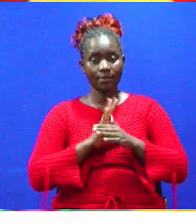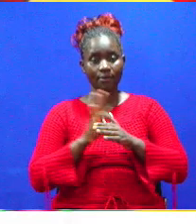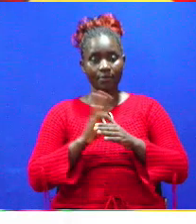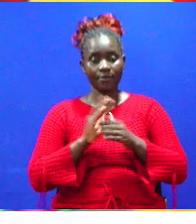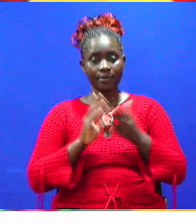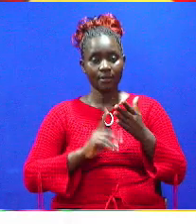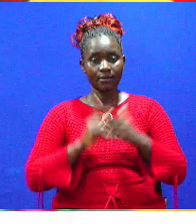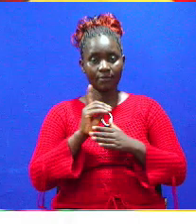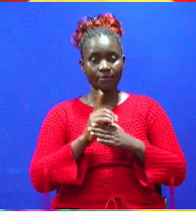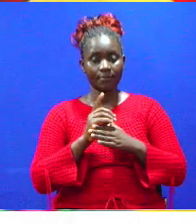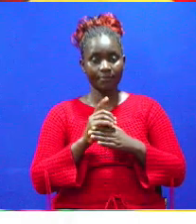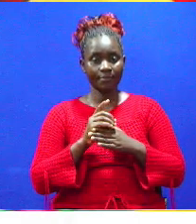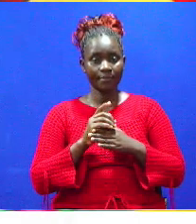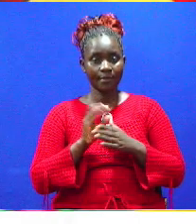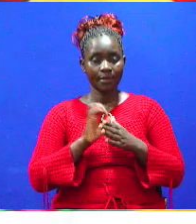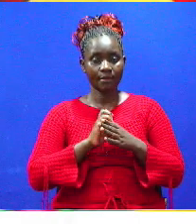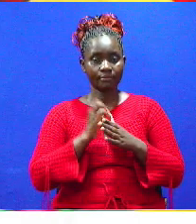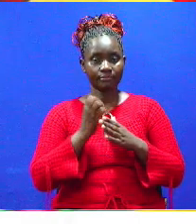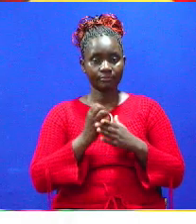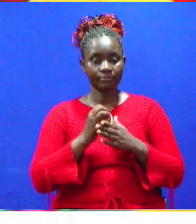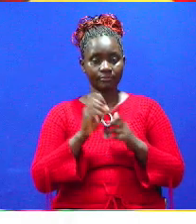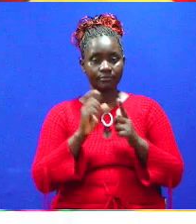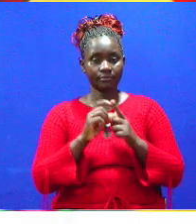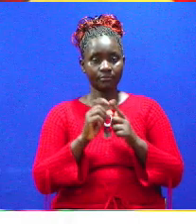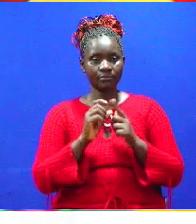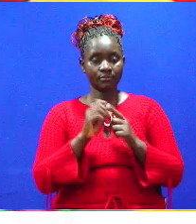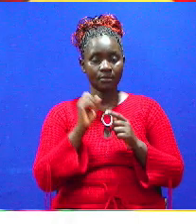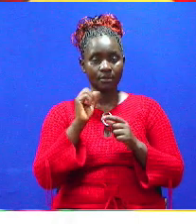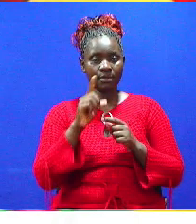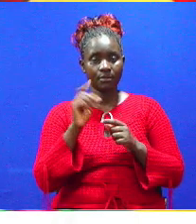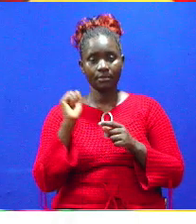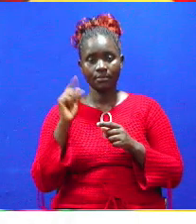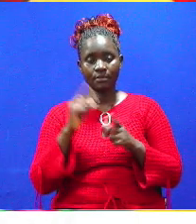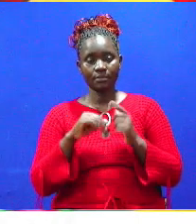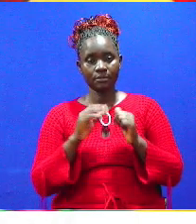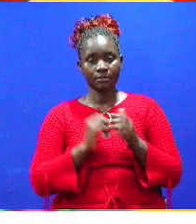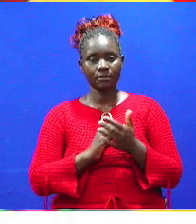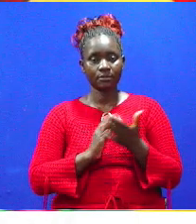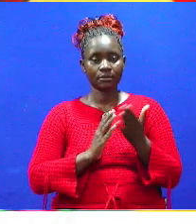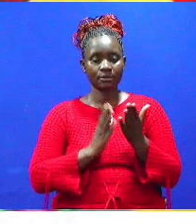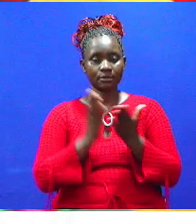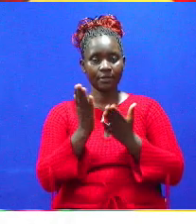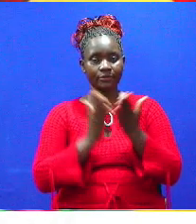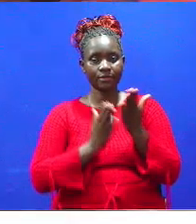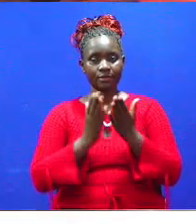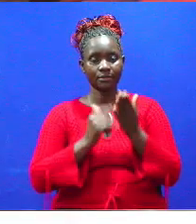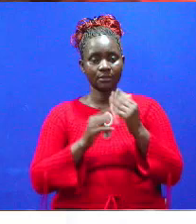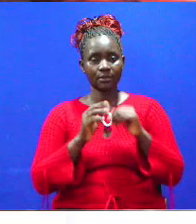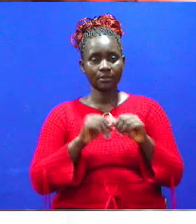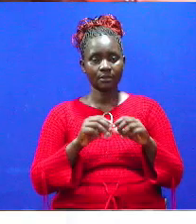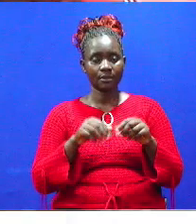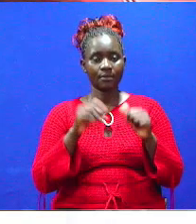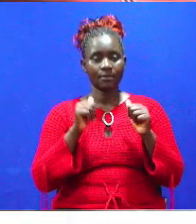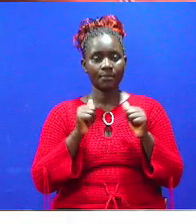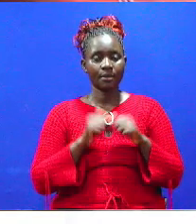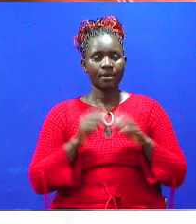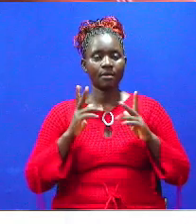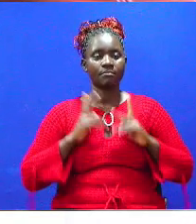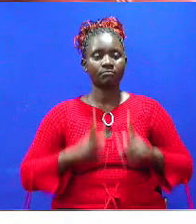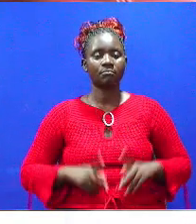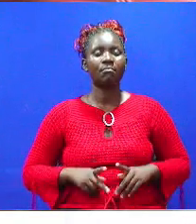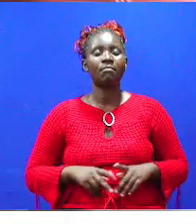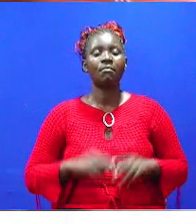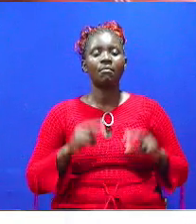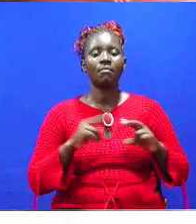genro kubuwa kurutera na mangana anene igoro yobo koreli ime county heyo ya Nyamira abantu bagenderete